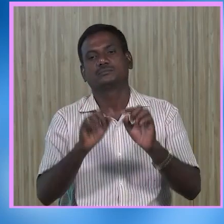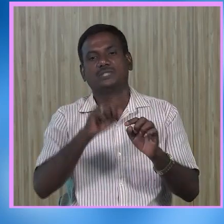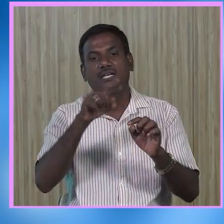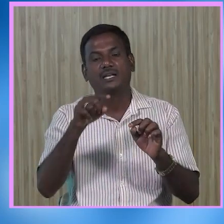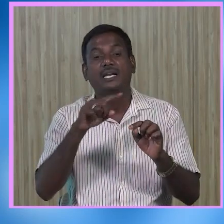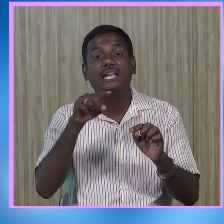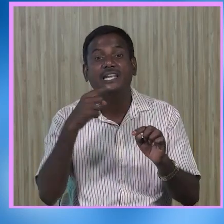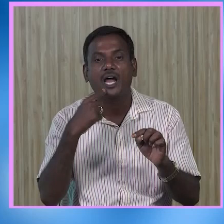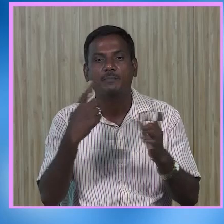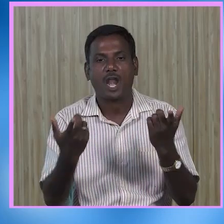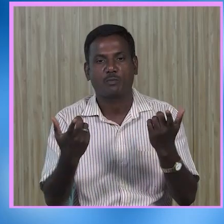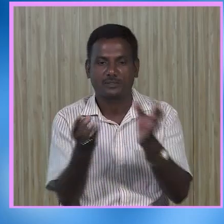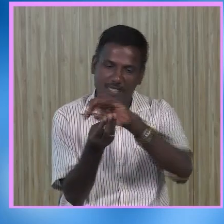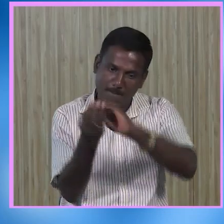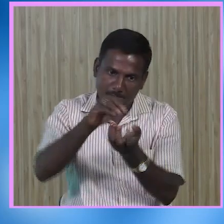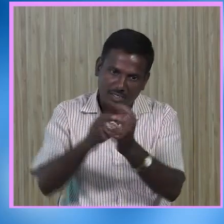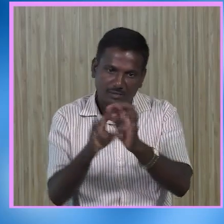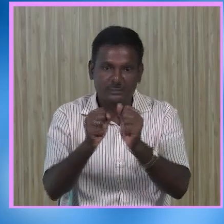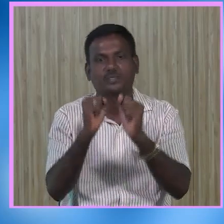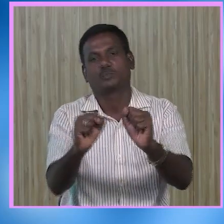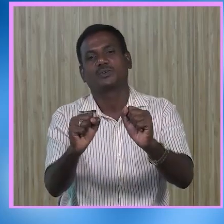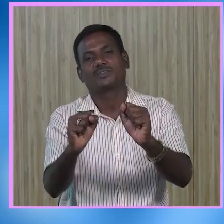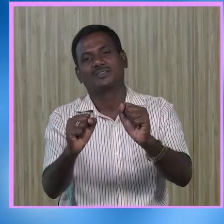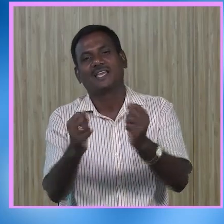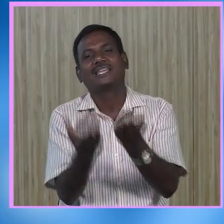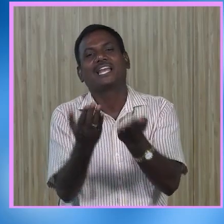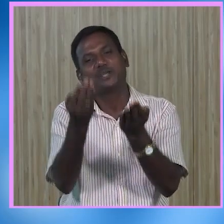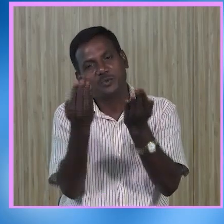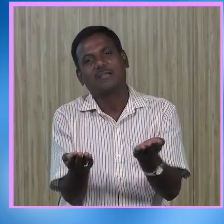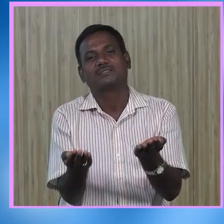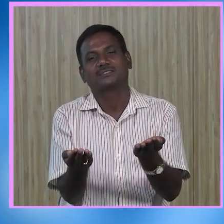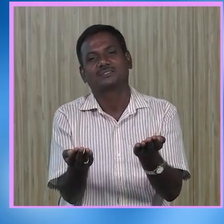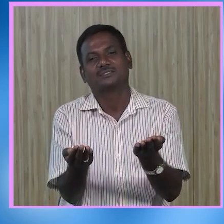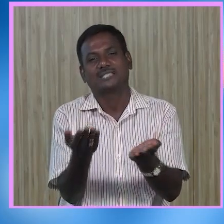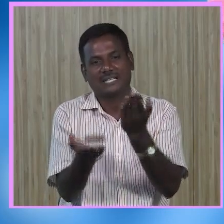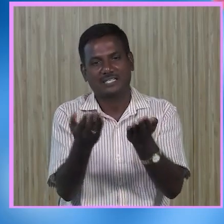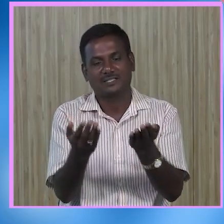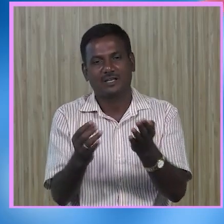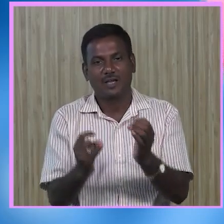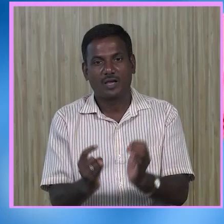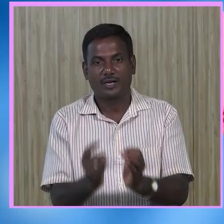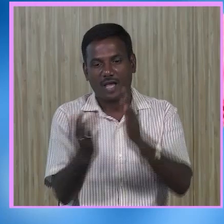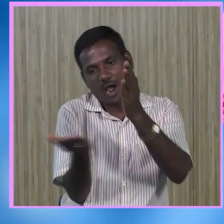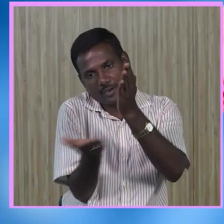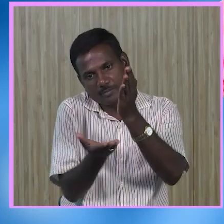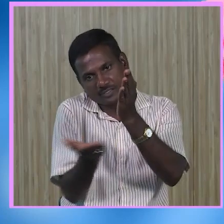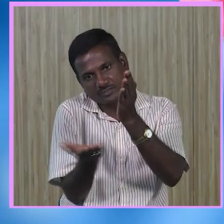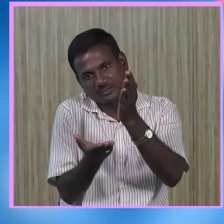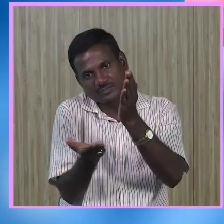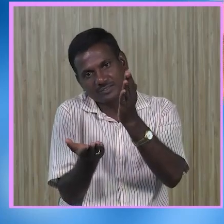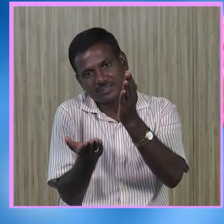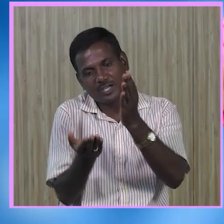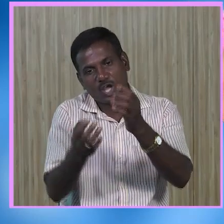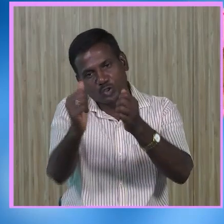உருவாக்கப்பட்டது. எதனால் உருவாக்கப்பட்டது? டைட்டானியம் அலுமினியம், ஏன்னா அது எடை குறைவானது. அது மட்டும் இல்லை, ராக்கெட்டுடைய அடிப்பகுதி பாருங்களேன்,